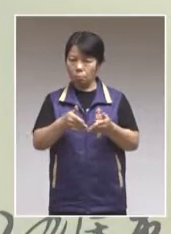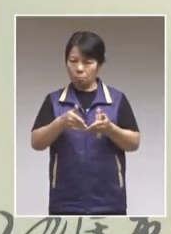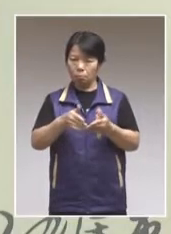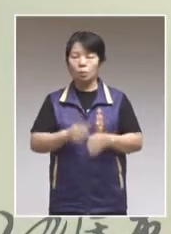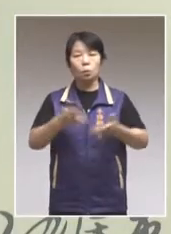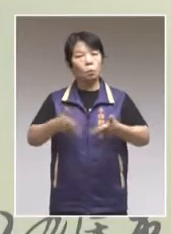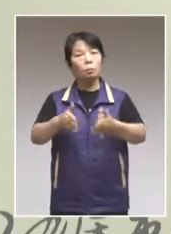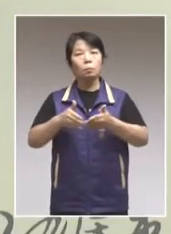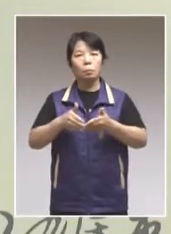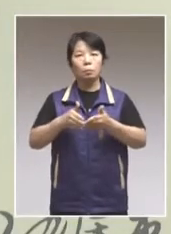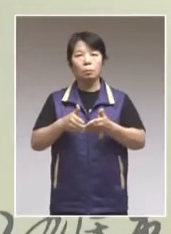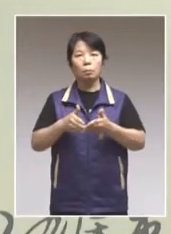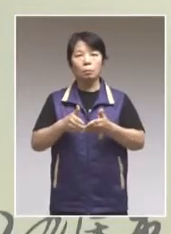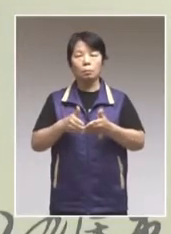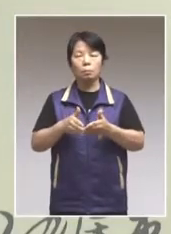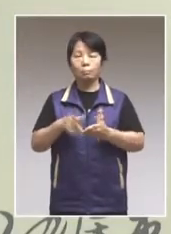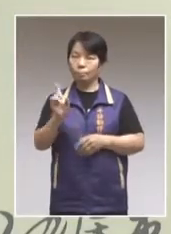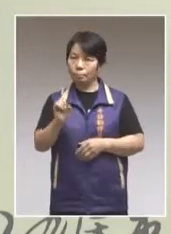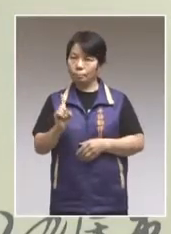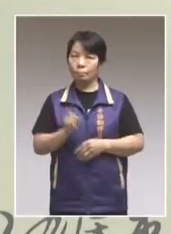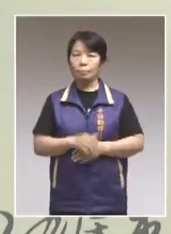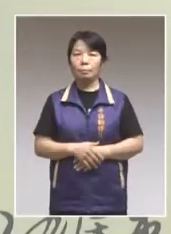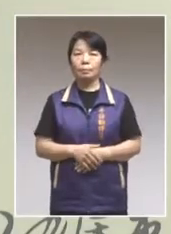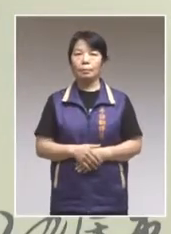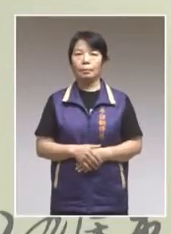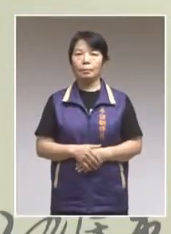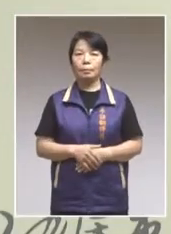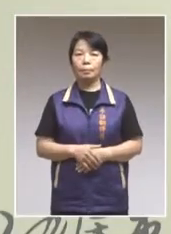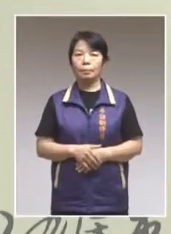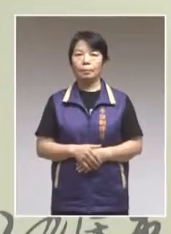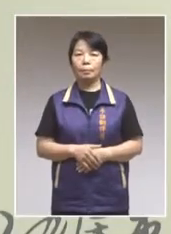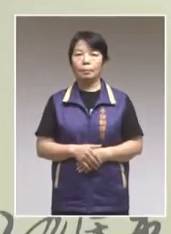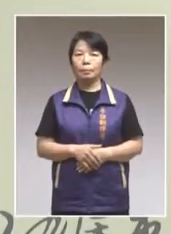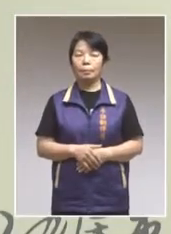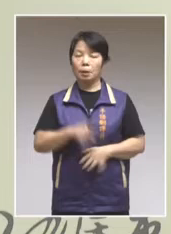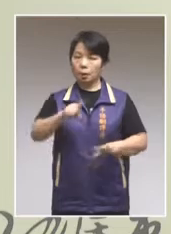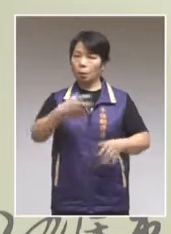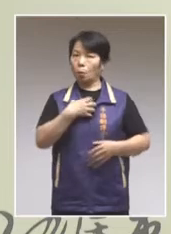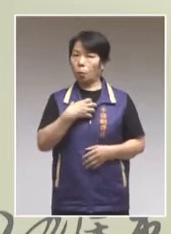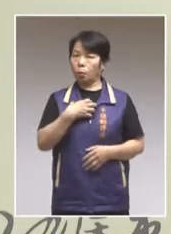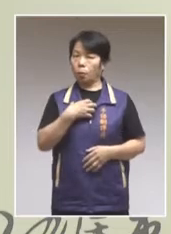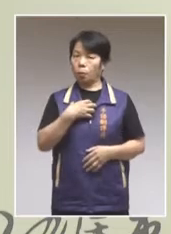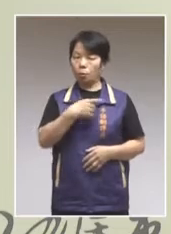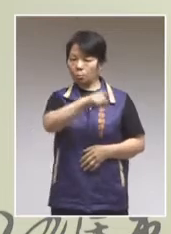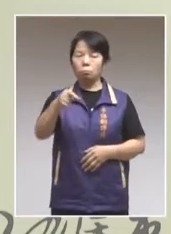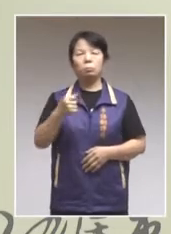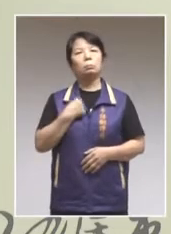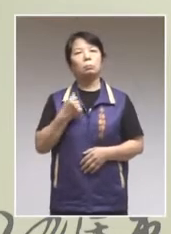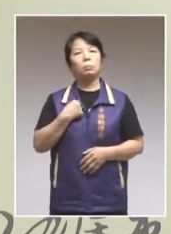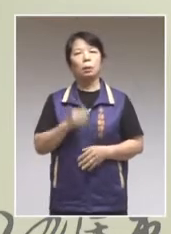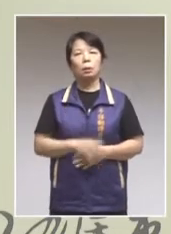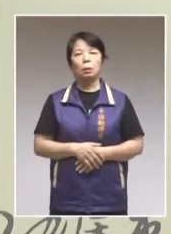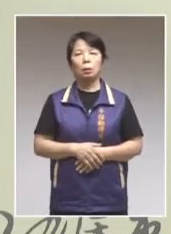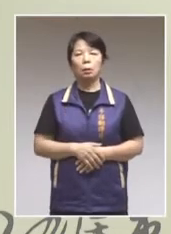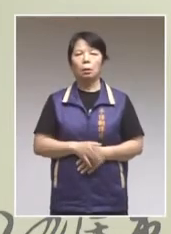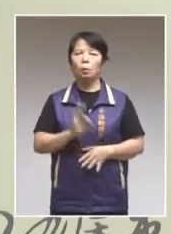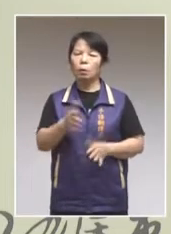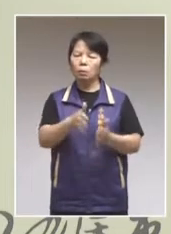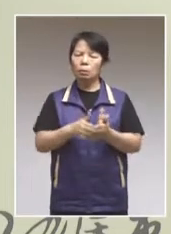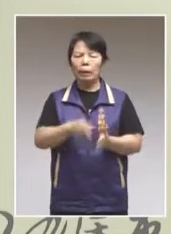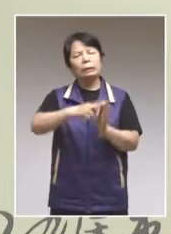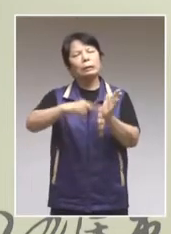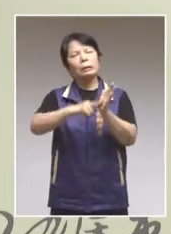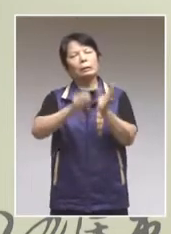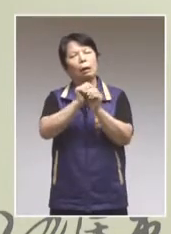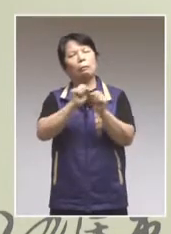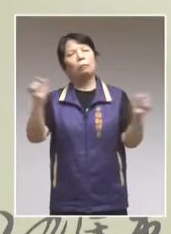很重要一个事情啊，就是说这个风险大家既然都知道，我们为什么花那么多时间跟大家